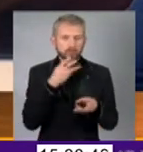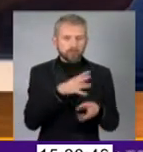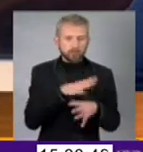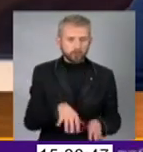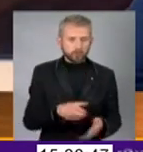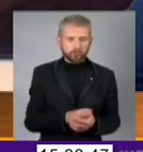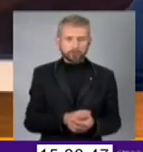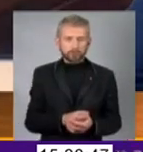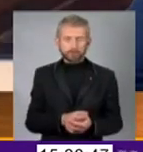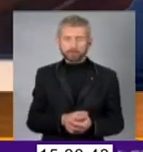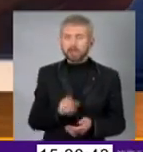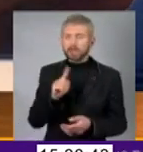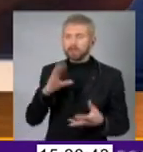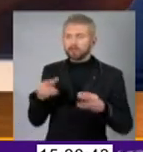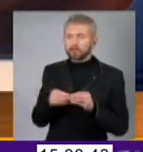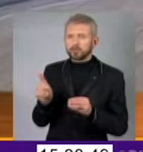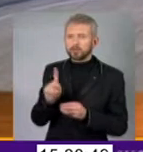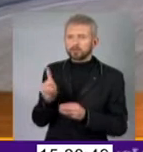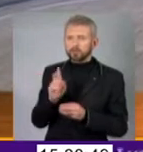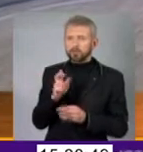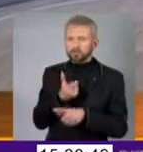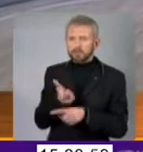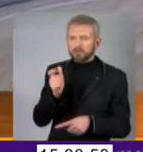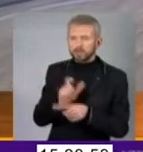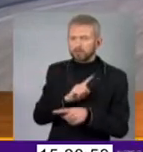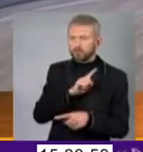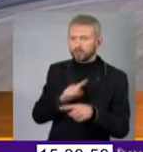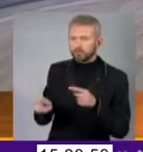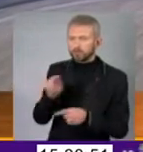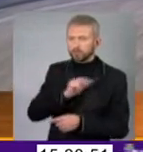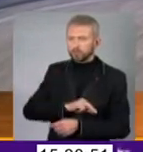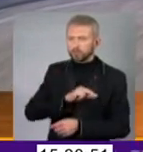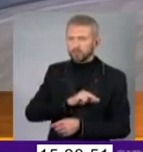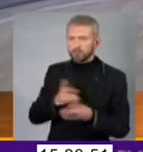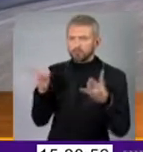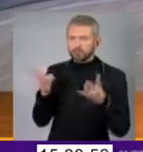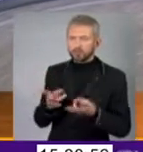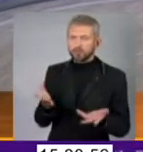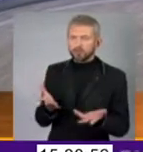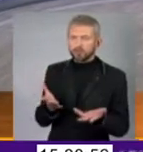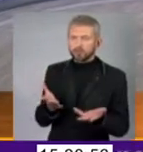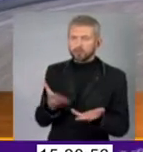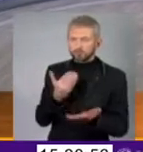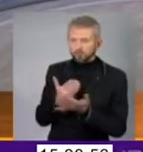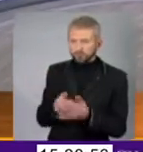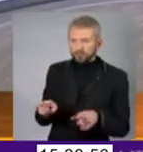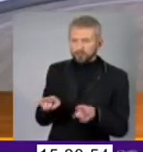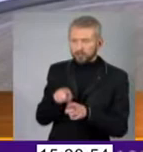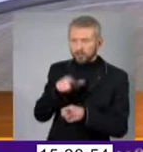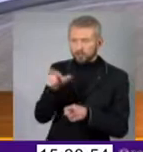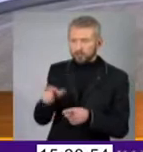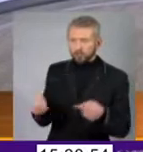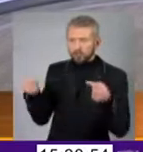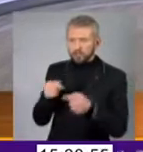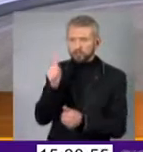далі. Але виходить, що для того, щоб максимально оперативно спрацювати, потрібно ось таким чином людям конкретно